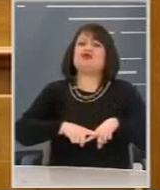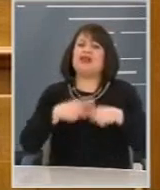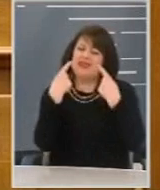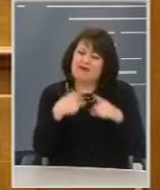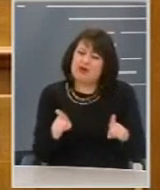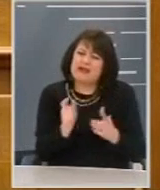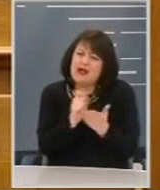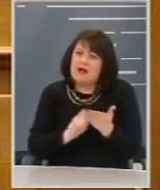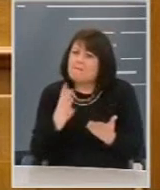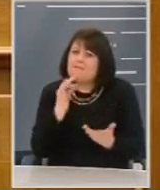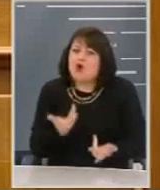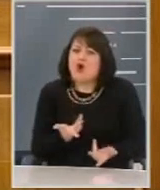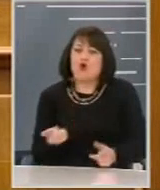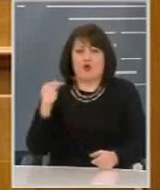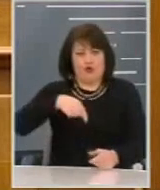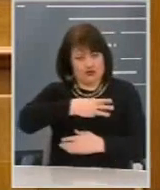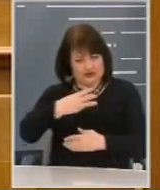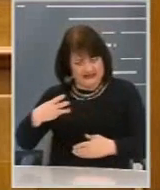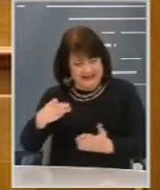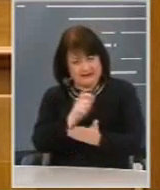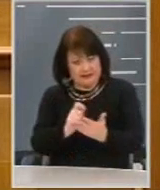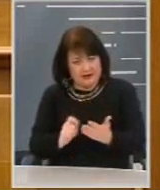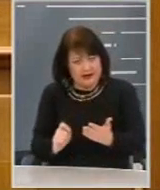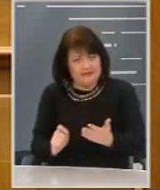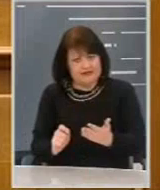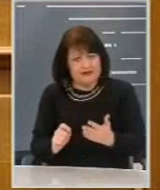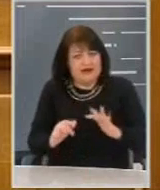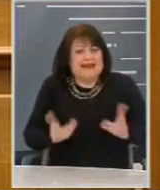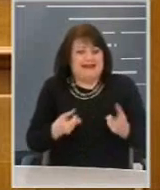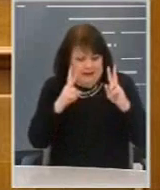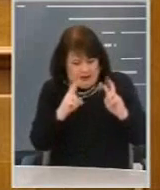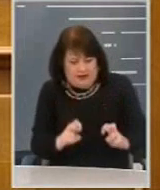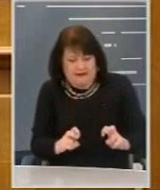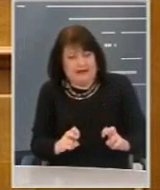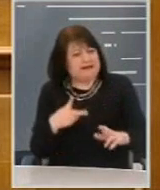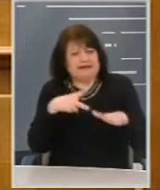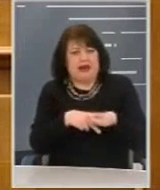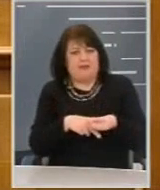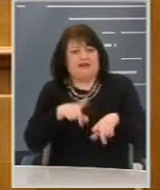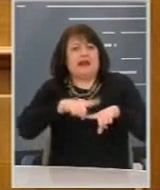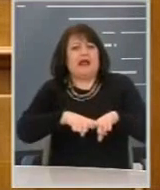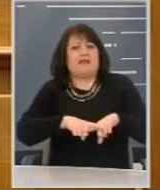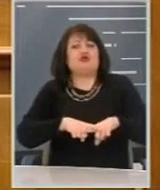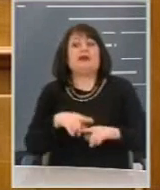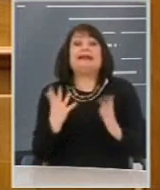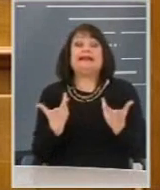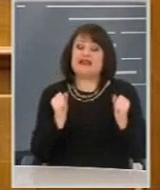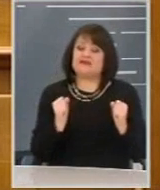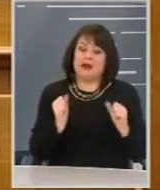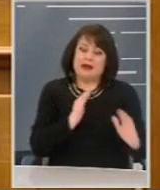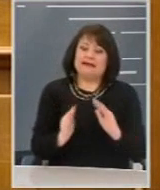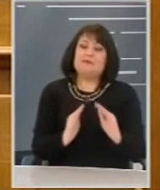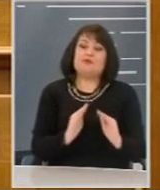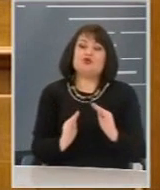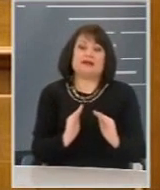άλλα πράγματα? Γιατί έπρεπε να έρθει ο ΣΥΡΙΖΑ για να μπορέσει να τα εξετάσει αυτά η Τράπεζα της Ελλάδος? Και τι ασφάλεια έχουμε στο τραπεζικό